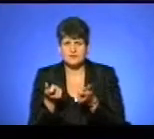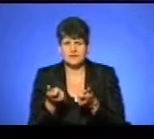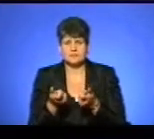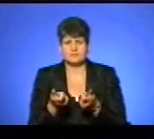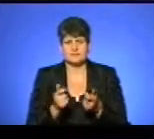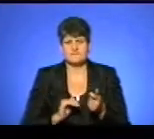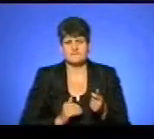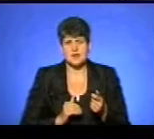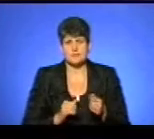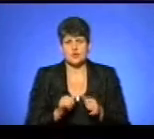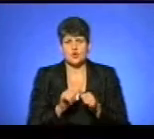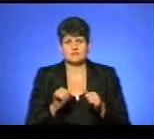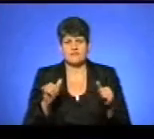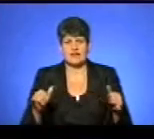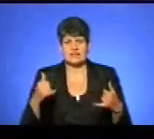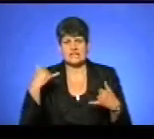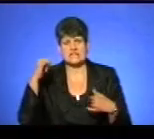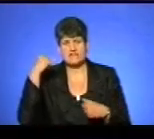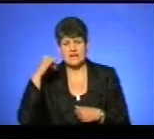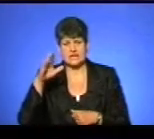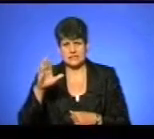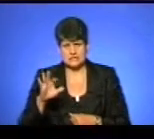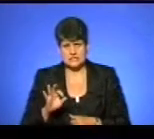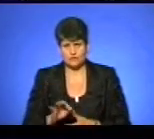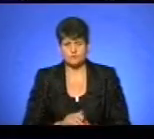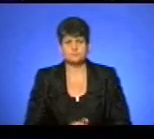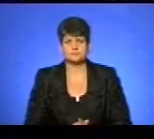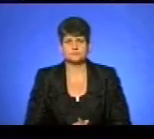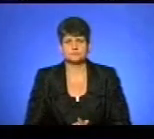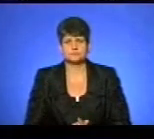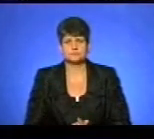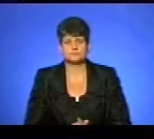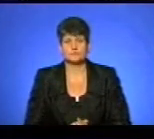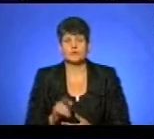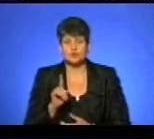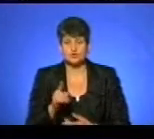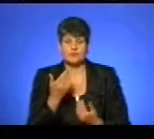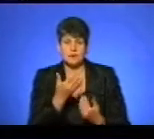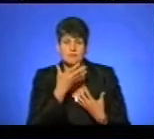тваринництво. Про це докладніше уже зразу після прогнозу погоди. Ну що ж, вам